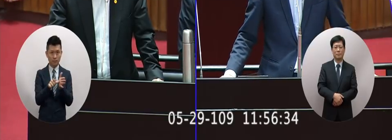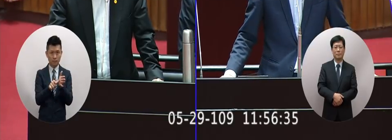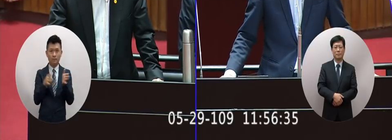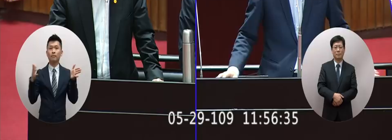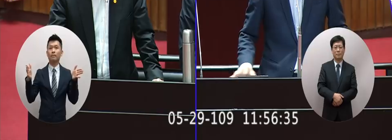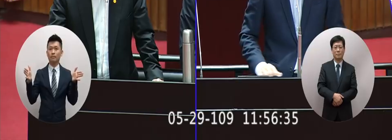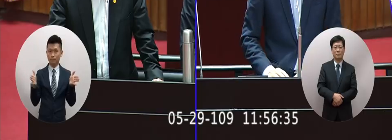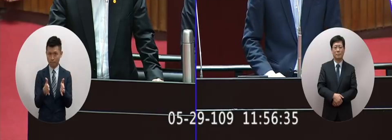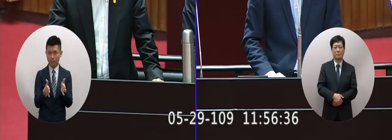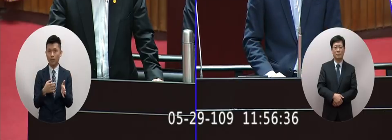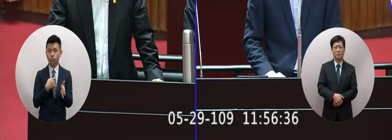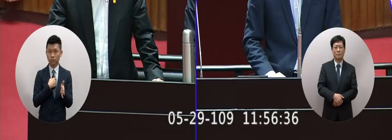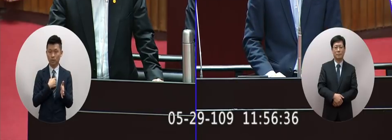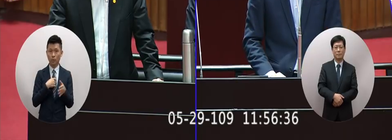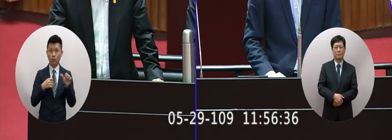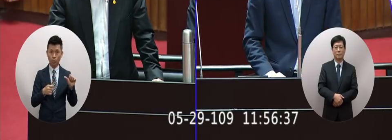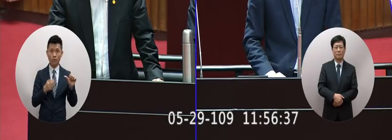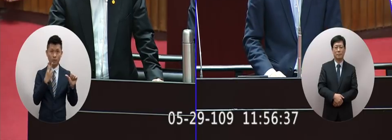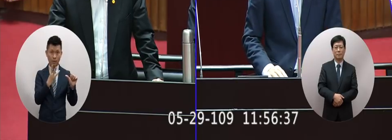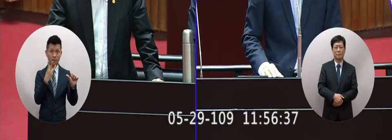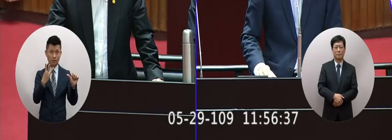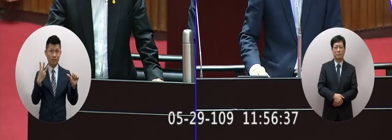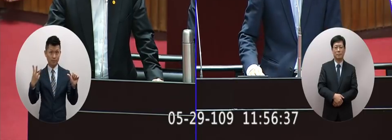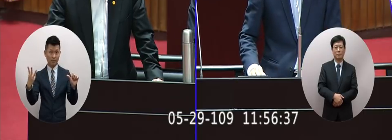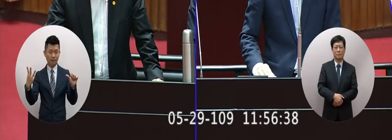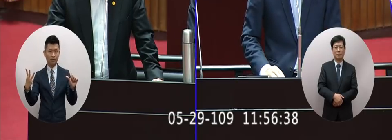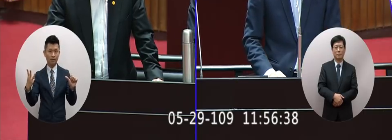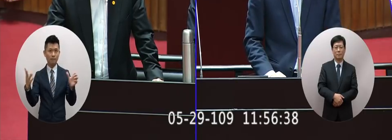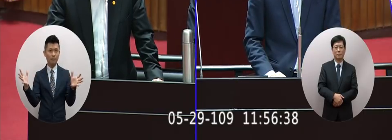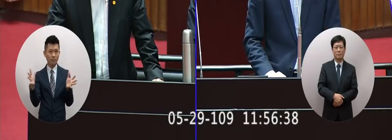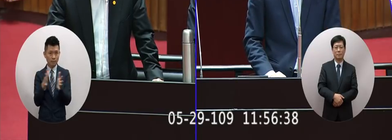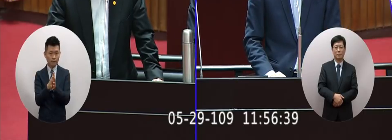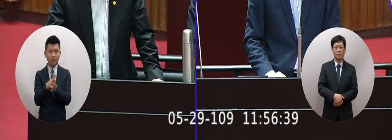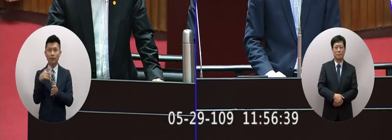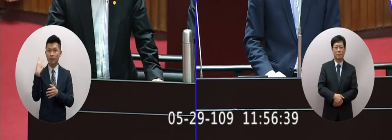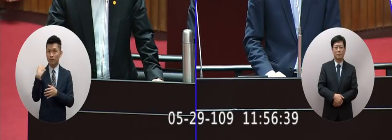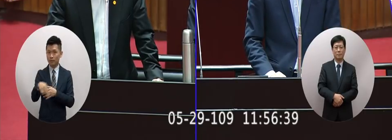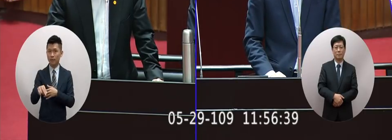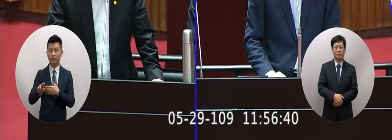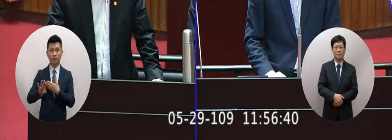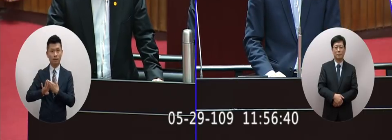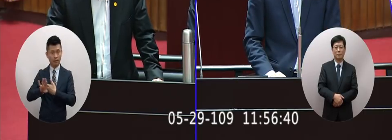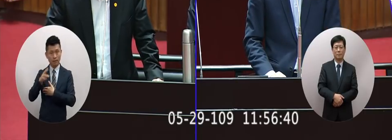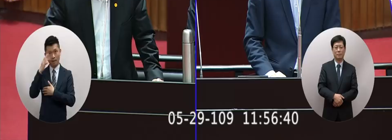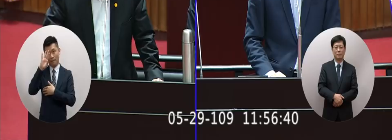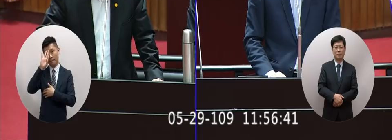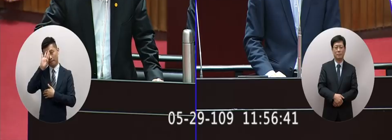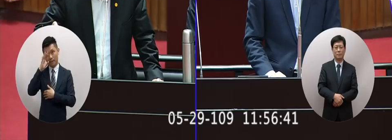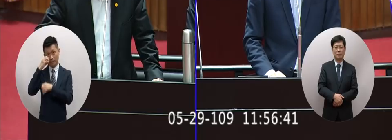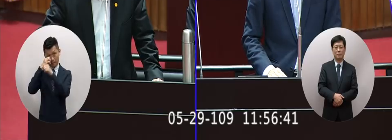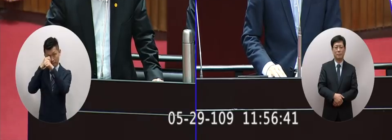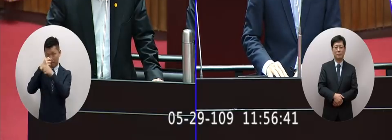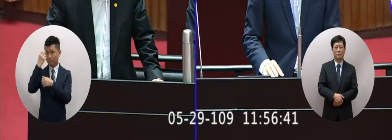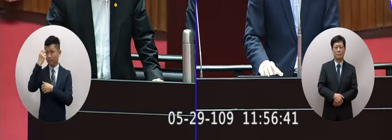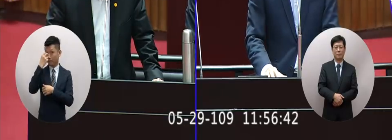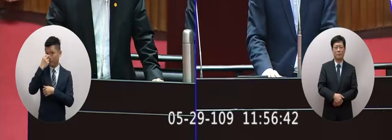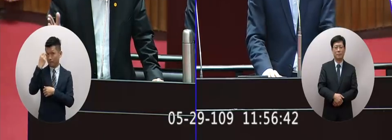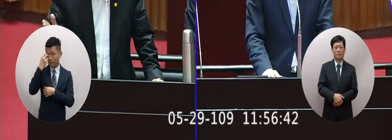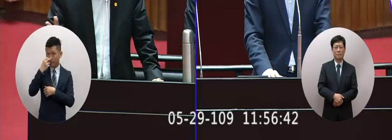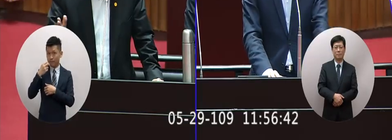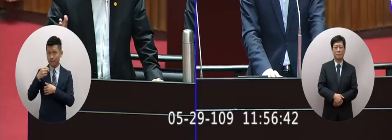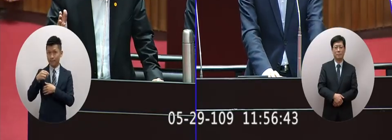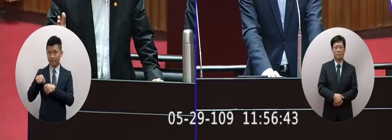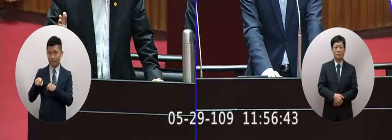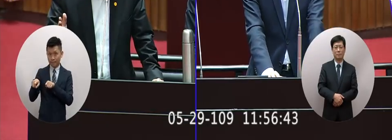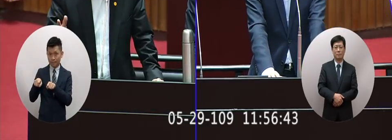个时间，5+3+3+3，辅以我们相关的一些检疫或者我们的检验，能